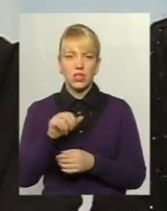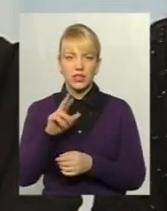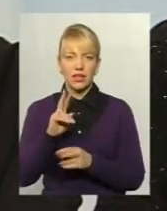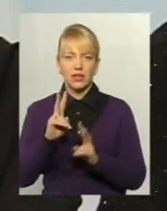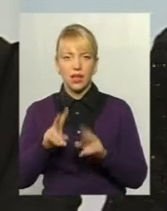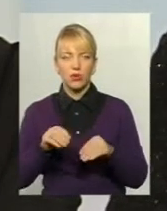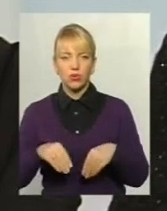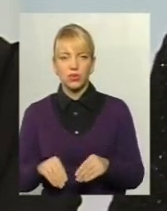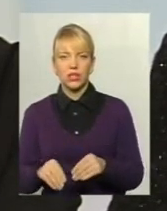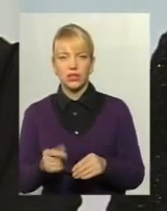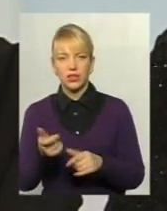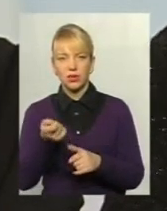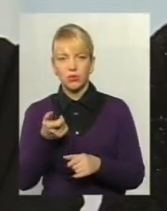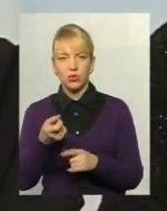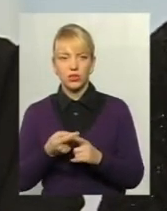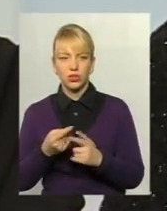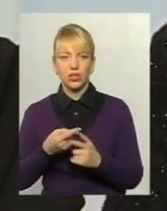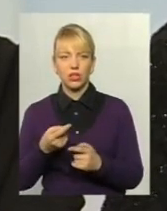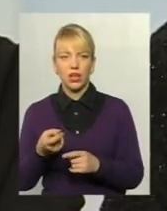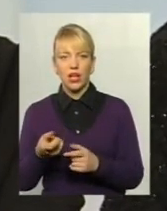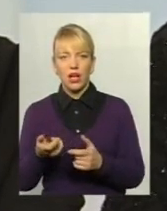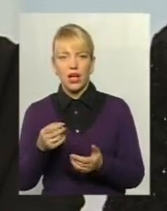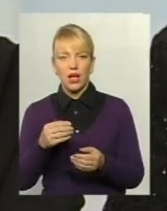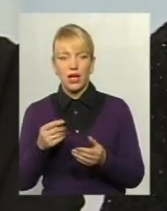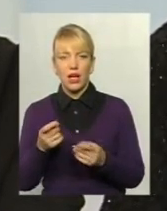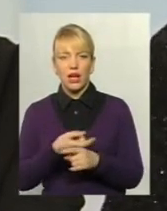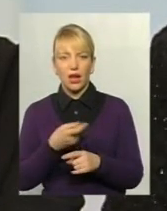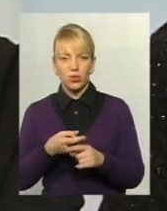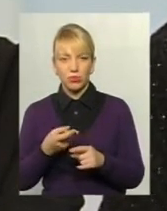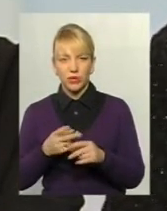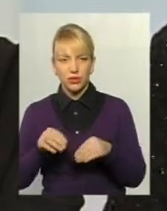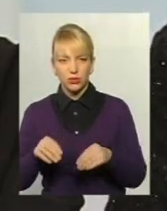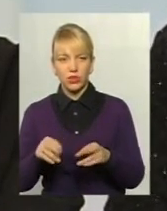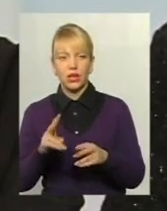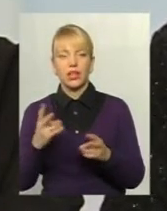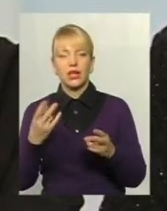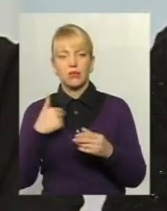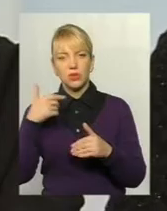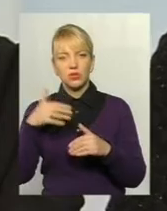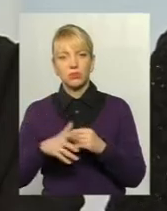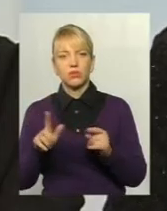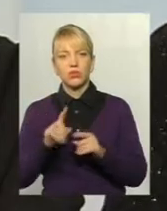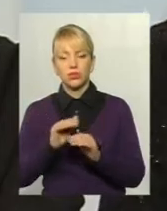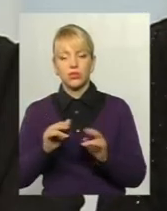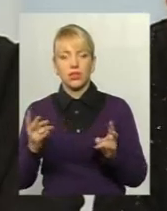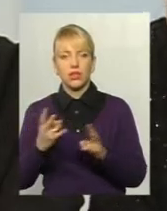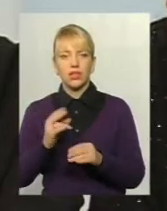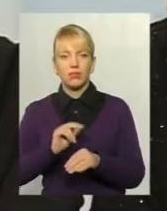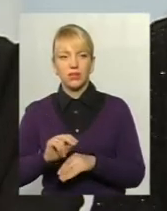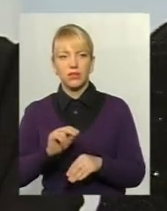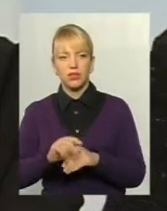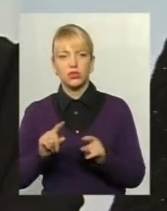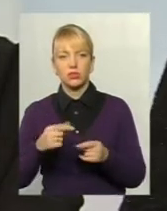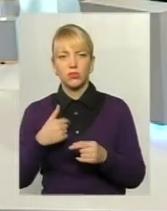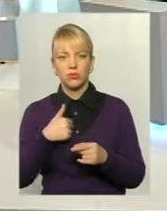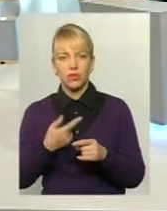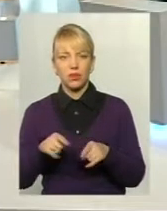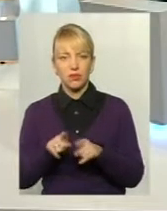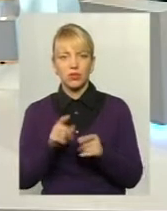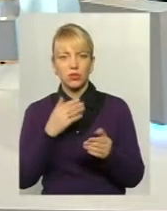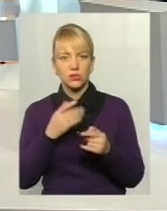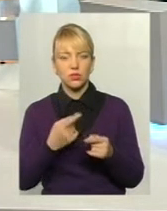посадити полуничку чи картоплинку. І ми зрозуміли, що треба навчати дітей цьому. І тому у нас так виникла ідея написати курс. Тому